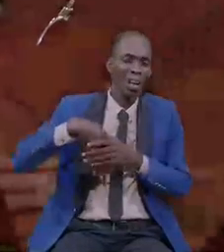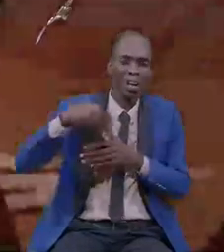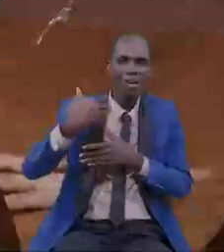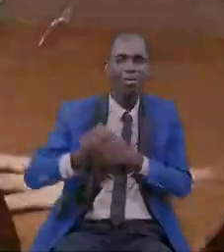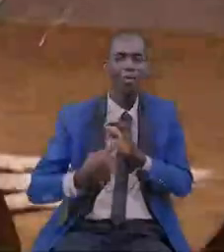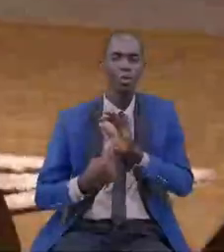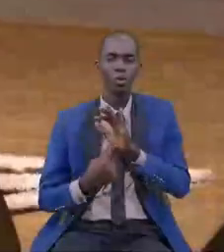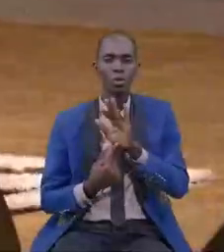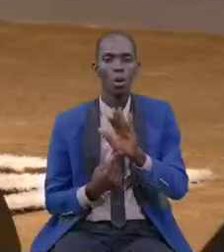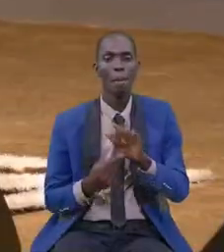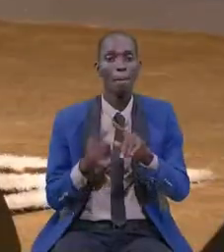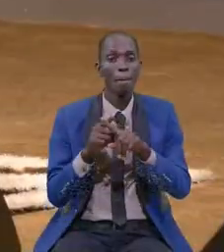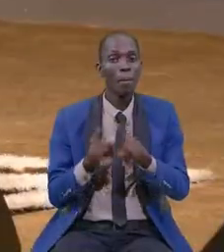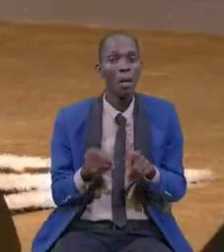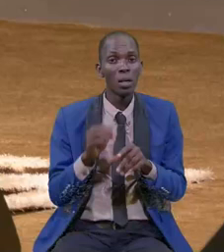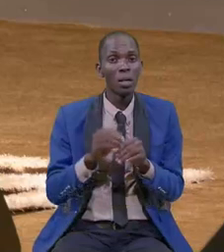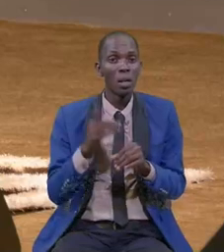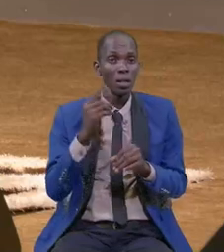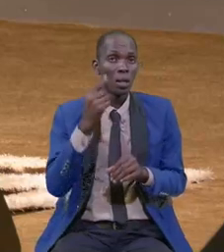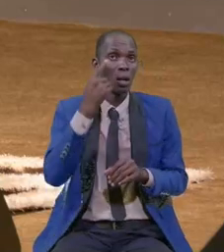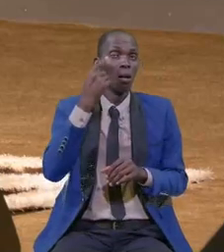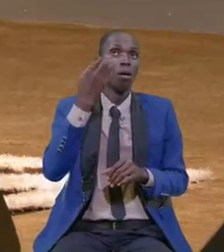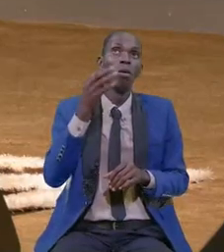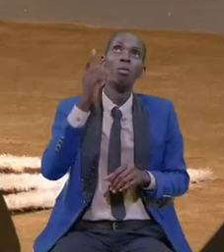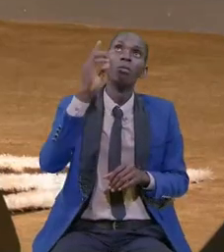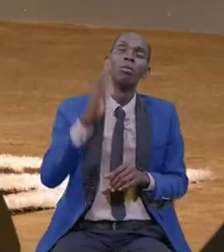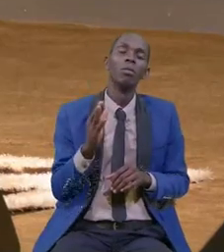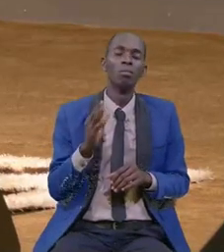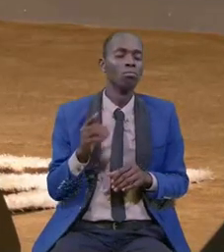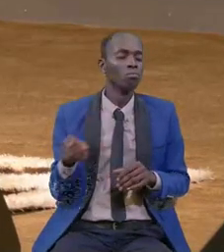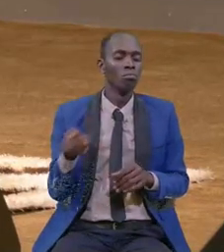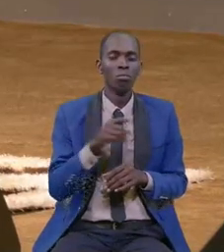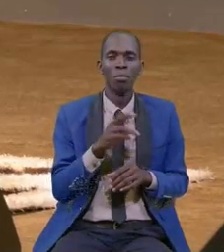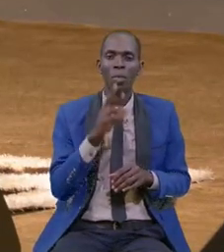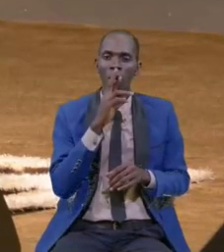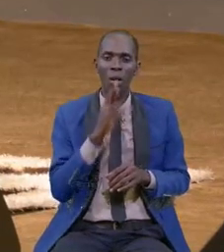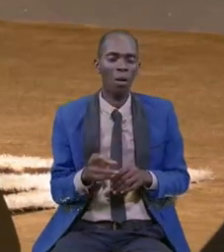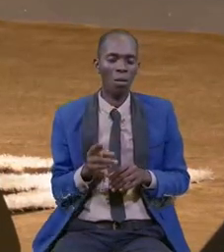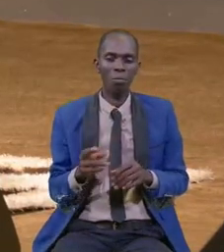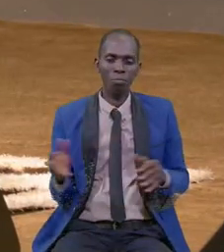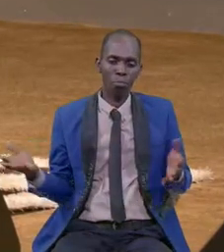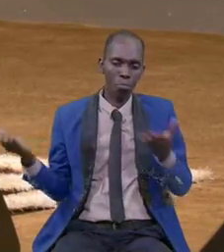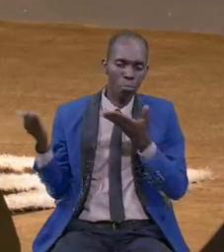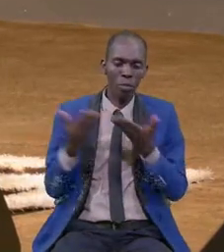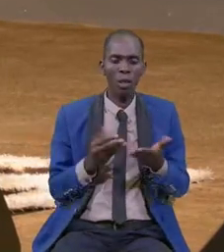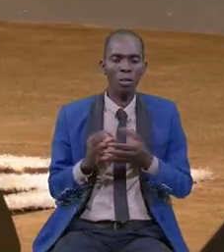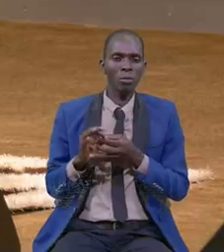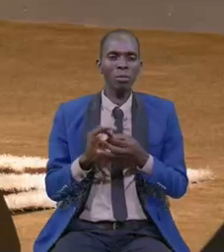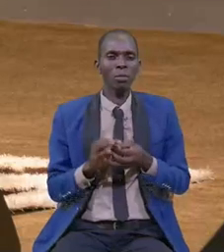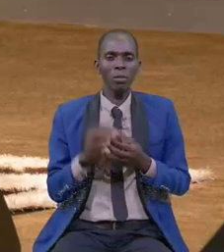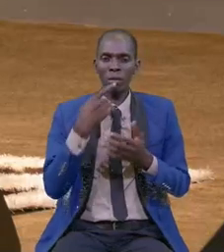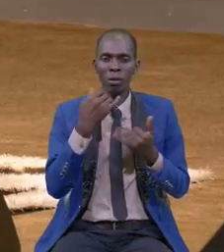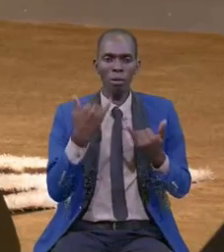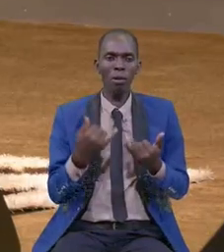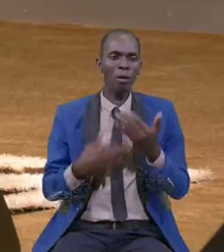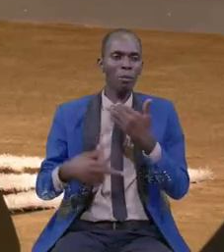démontrer mais aux yeux de Dieu vous êtes déjà déboussolés vous êtes déjà parti mais il dit retourne-moi la